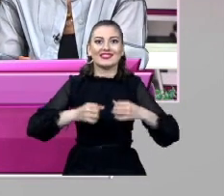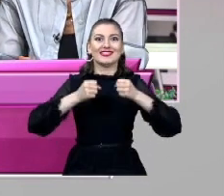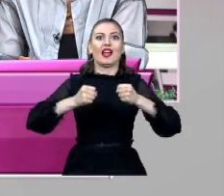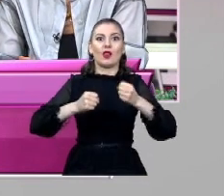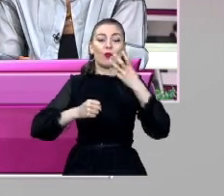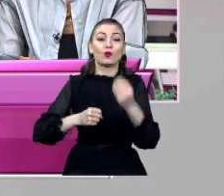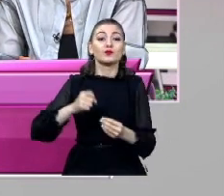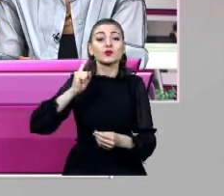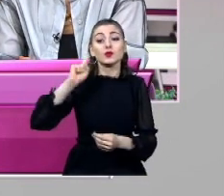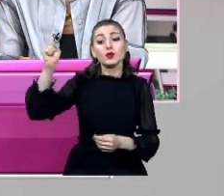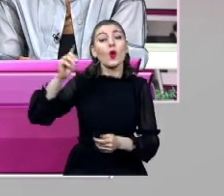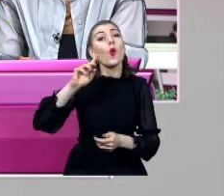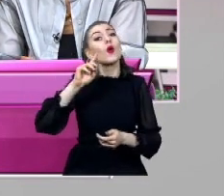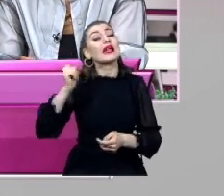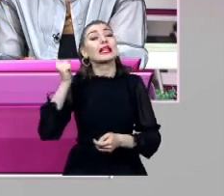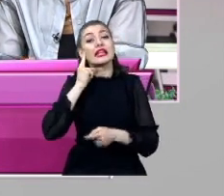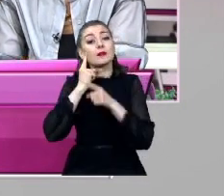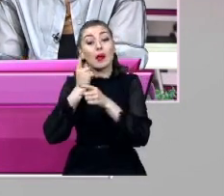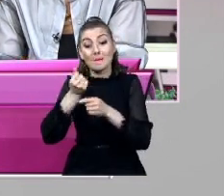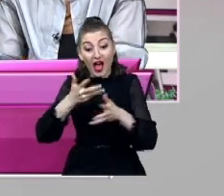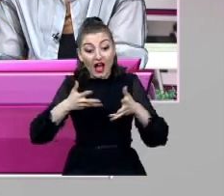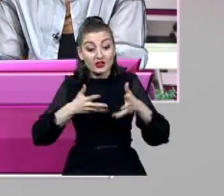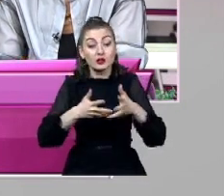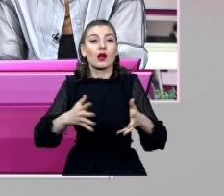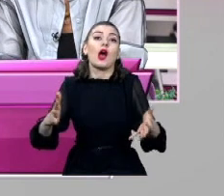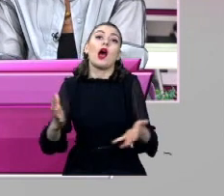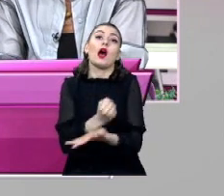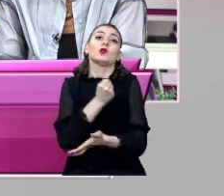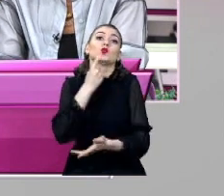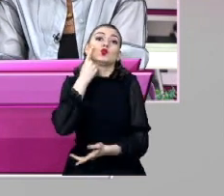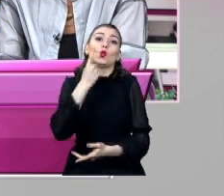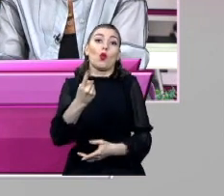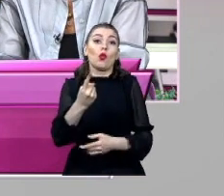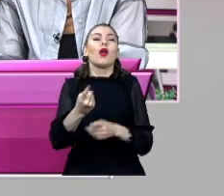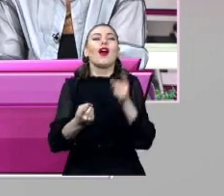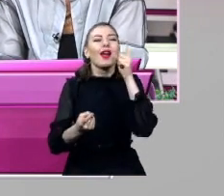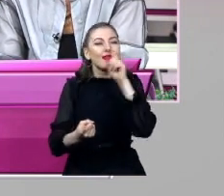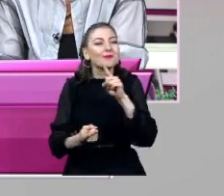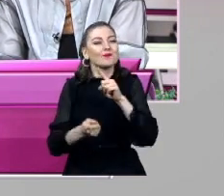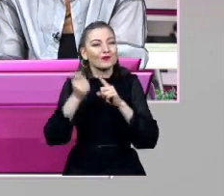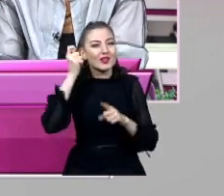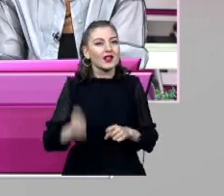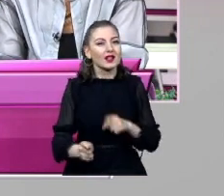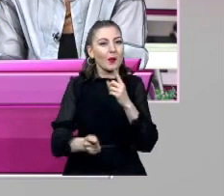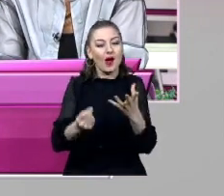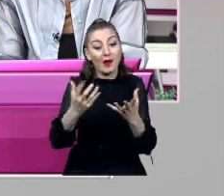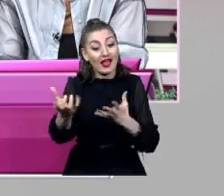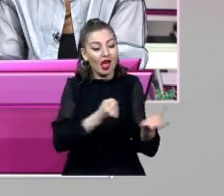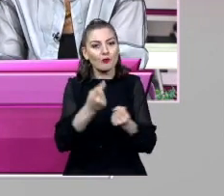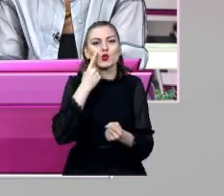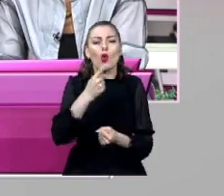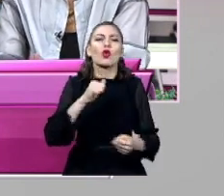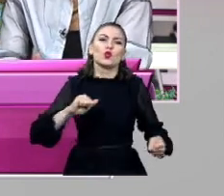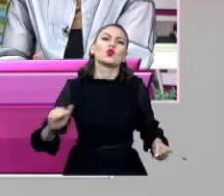derdi, hocamızın sözüne binaen onu söyleyeyim, para harcarken kazanılır kızım derdi. Evet. O yüzden hakikaten alışveriş kısmı çok